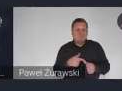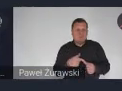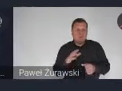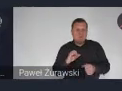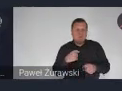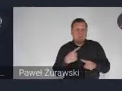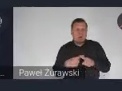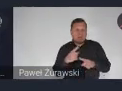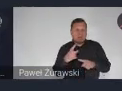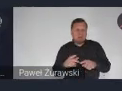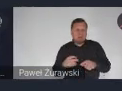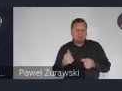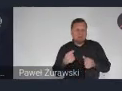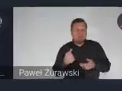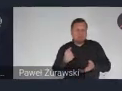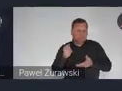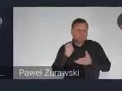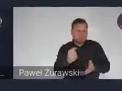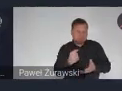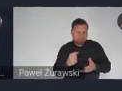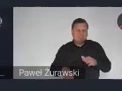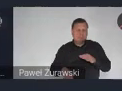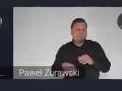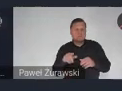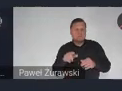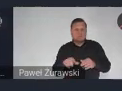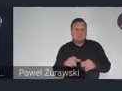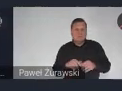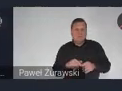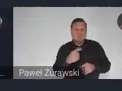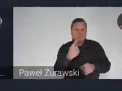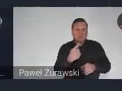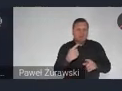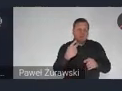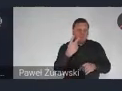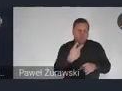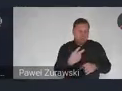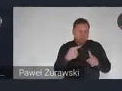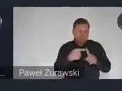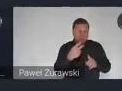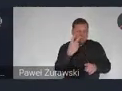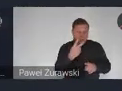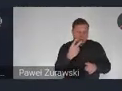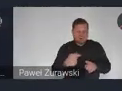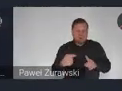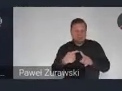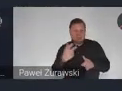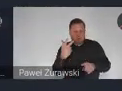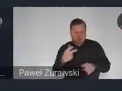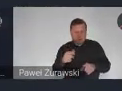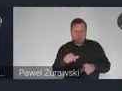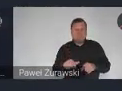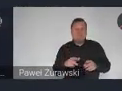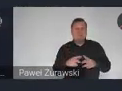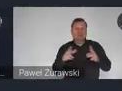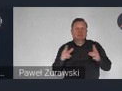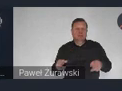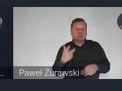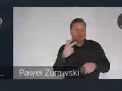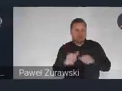maksymalną wysokość dotacji w priorytecie pierwszym drugim oraz trzecim właśnie na te 3 lata będzie można